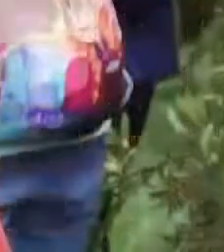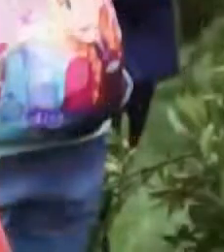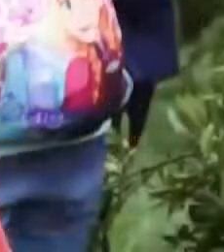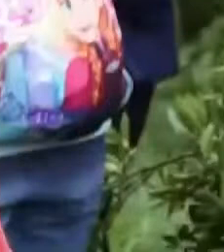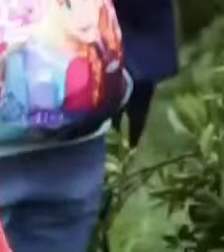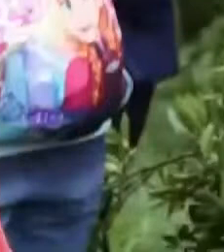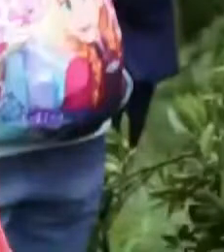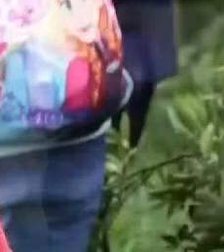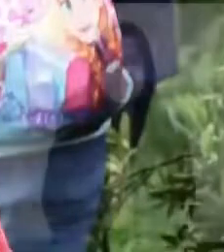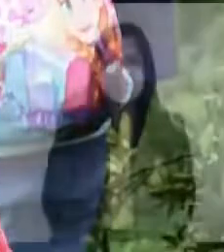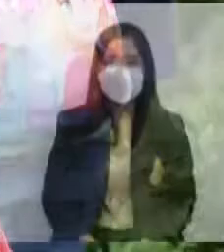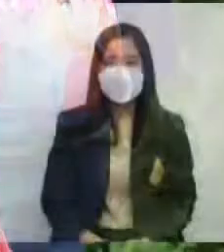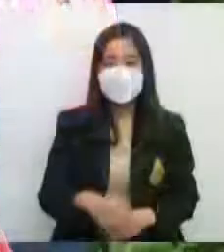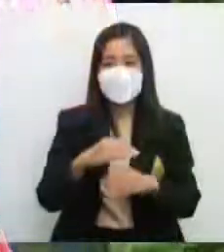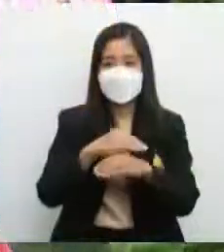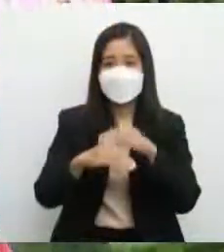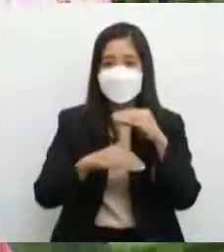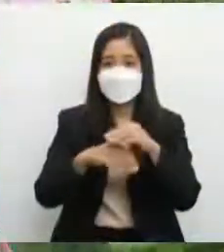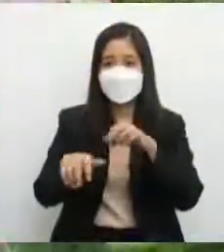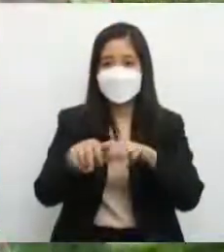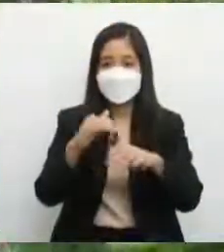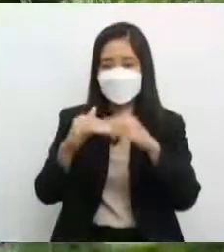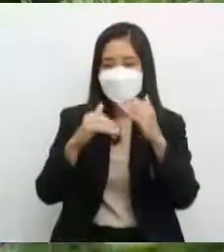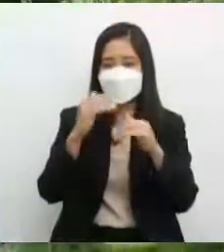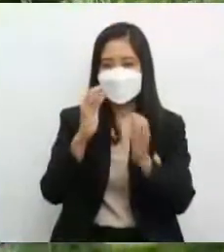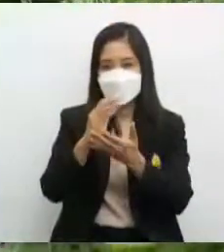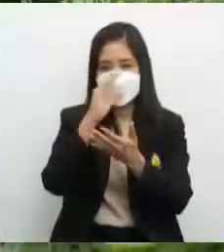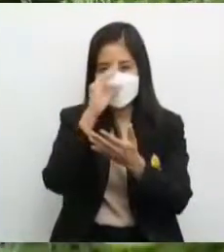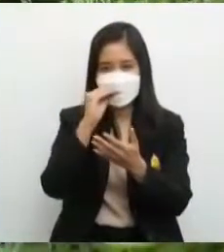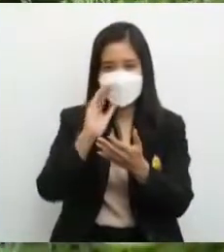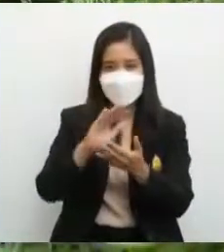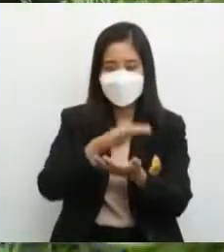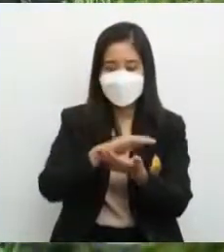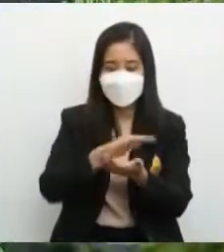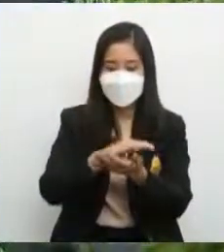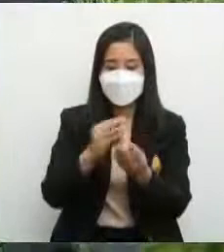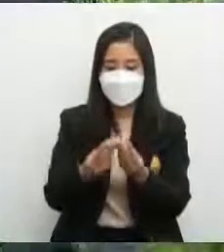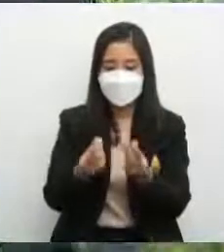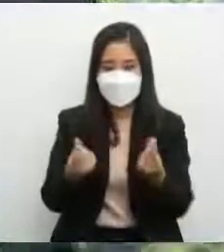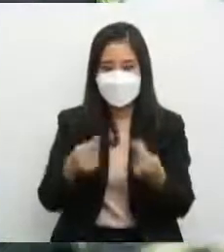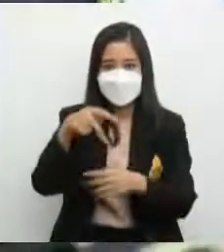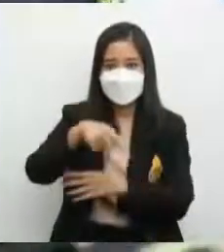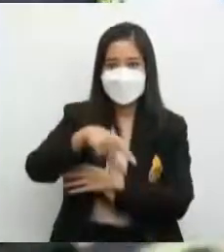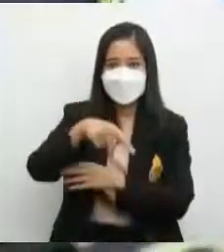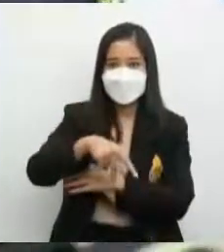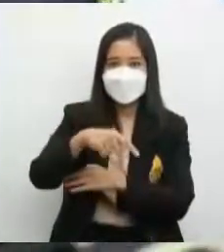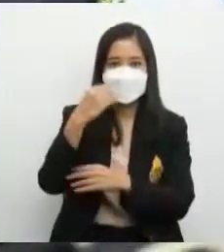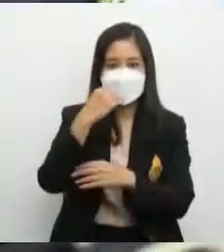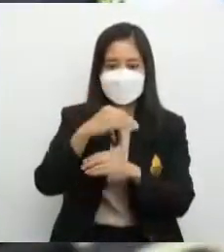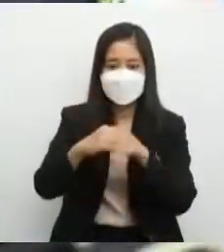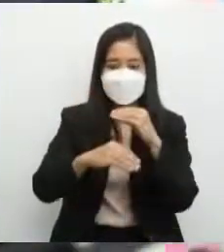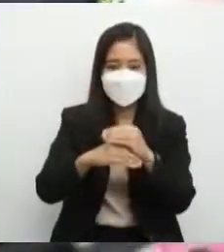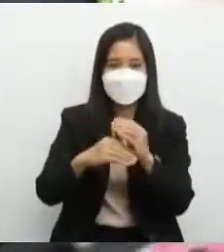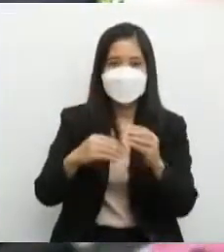การดำเนินโครงการพัฒนาการจัดการศึกษาโรงเรียนที่ตั้งในพื้นที่ลักษณะพิเศษโครงการส่งเสริมพัฒน